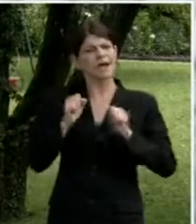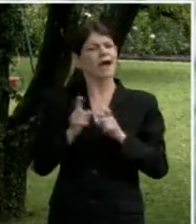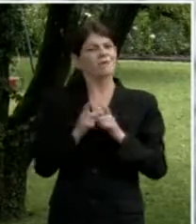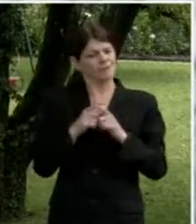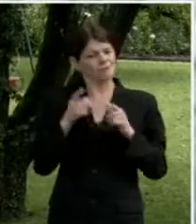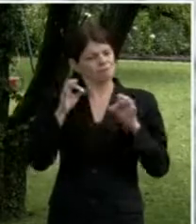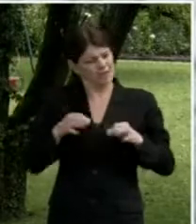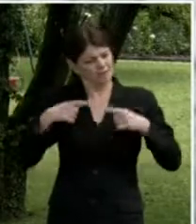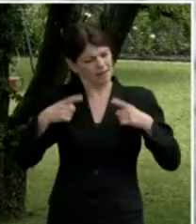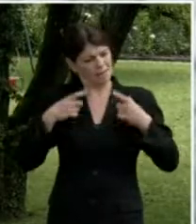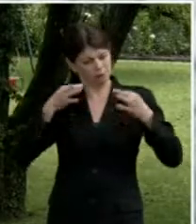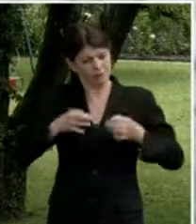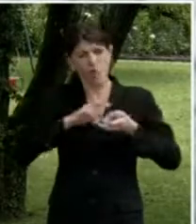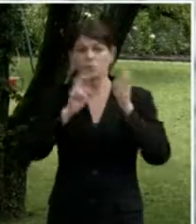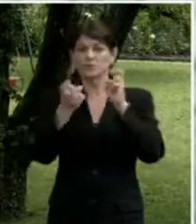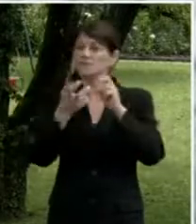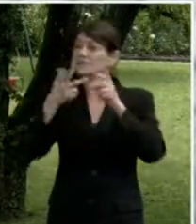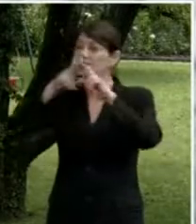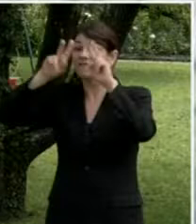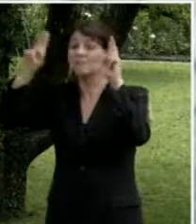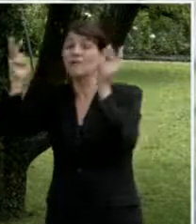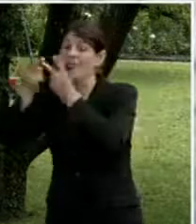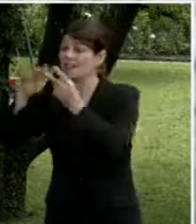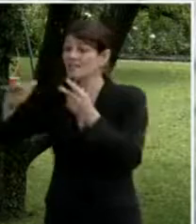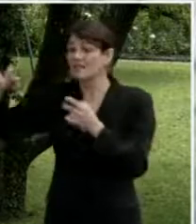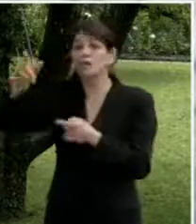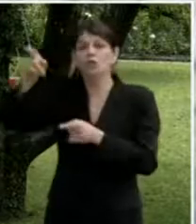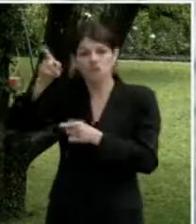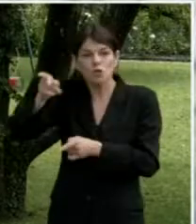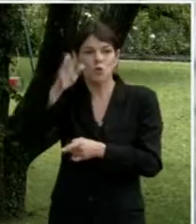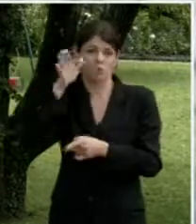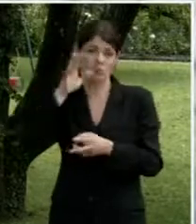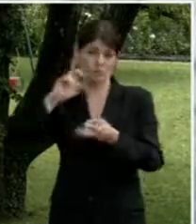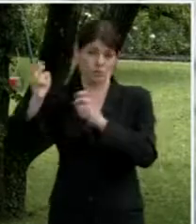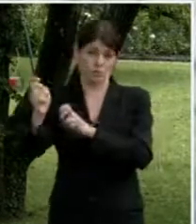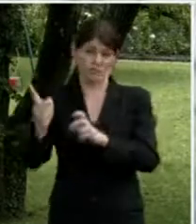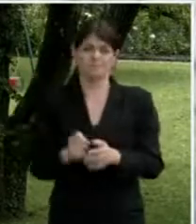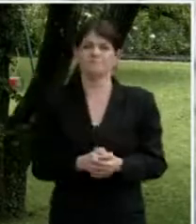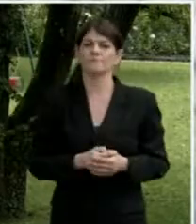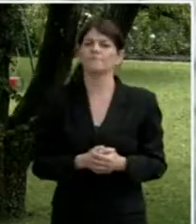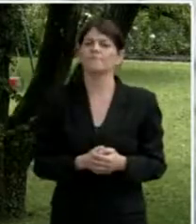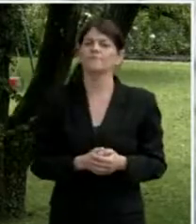werden, was die Weltgemeinschaft umsetzen sollte.